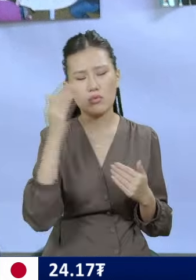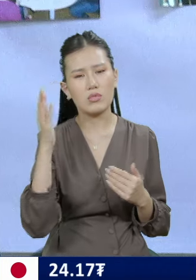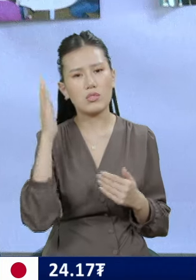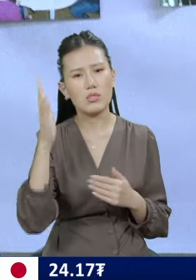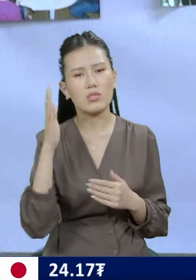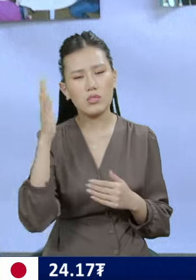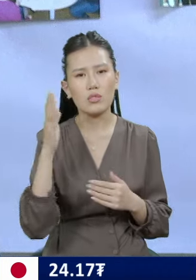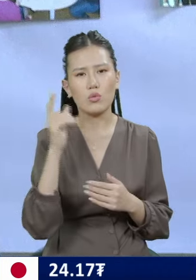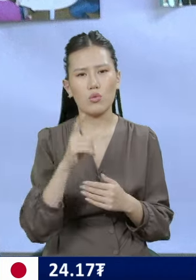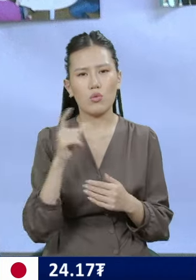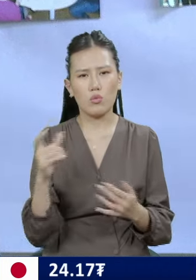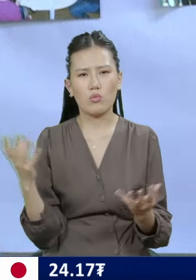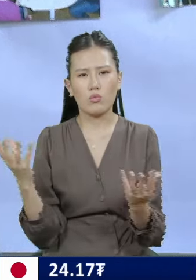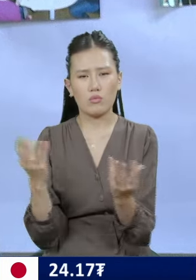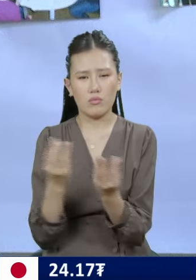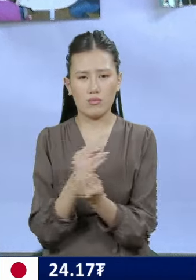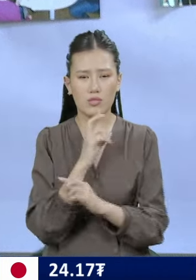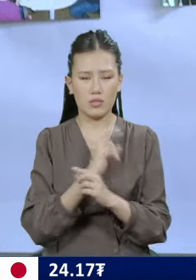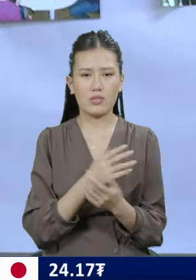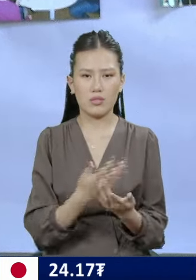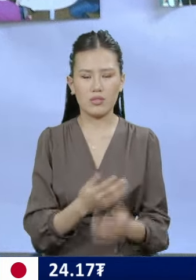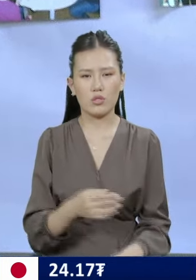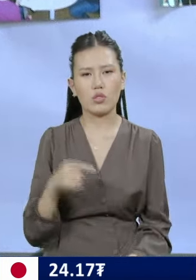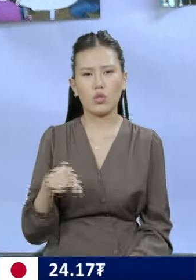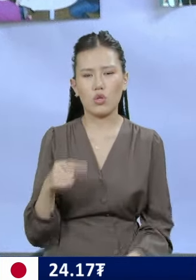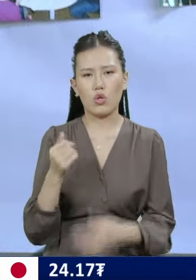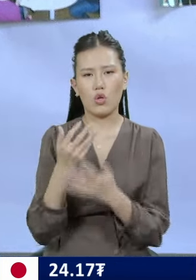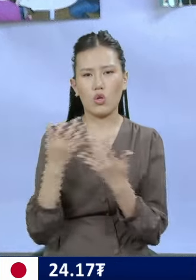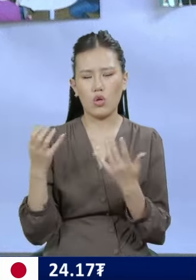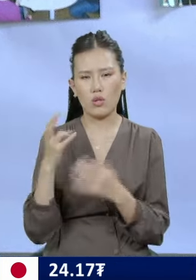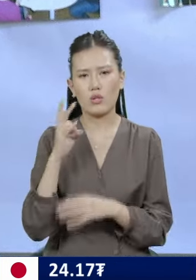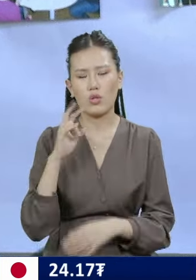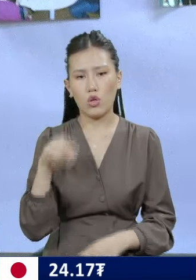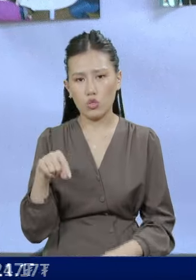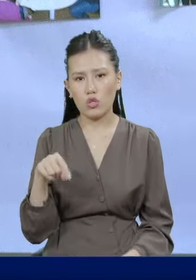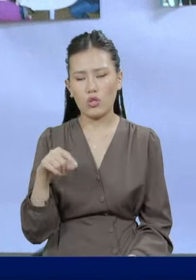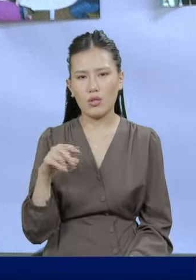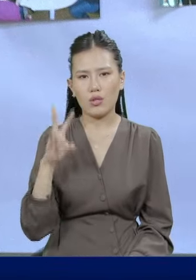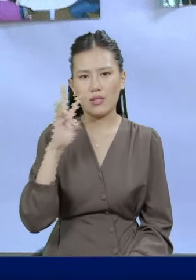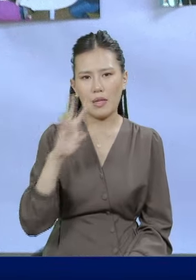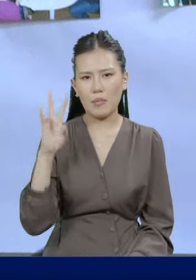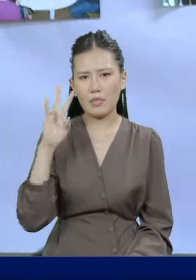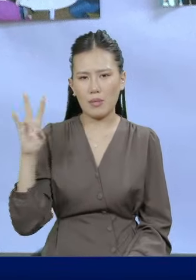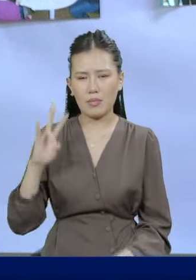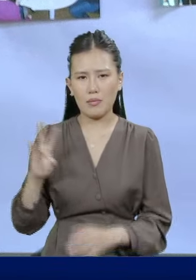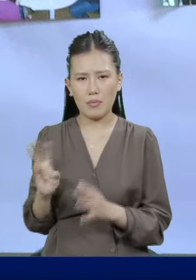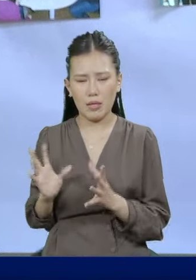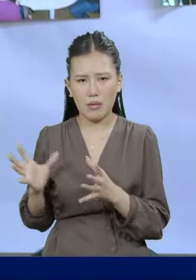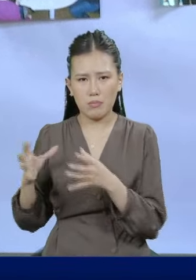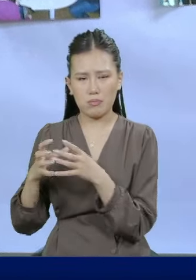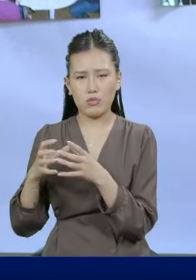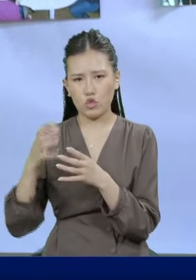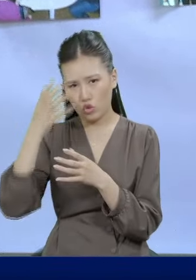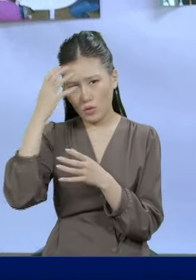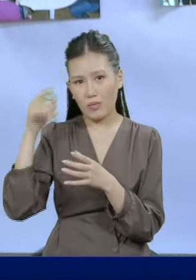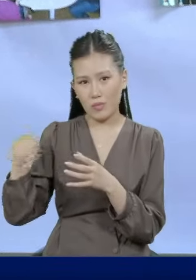болсон хүчний дутагдал гэдэг юм үсгэлээ шүү дээ. Энэ олон нам нэгтэй засаг барьж байгаа бол ер нь бол энэ удаан